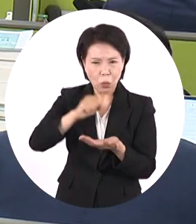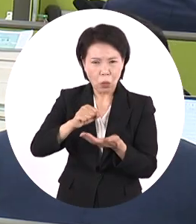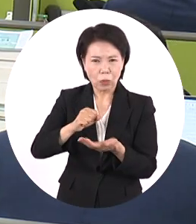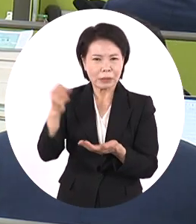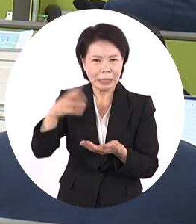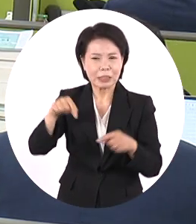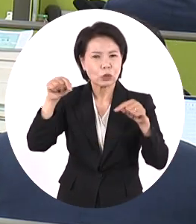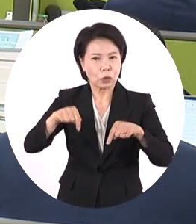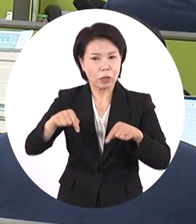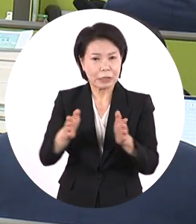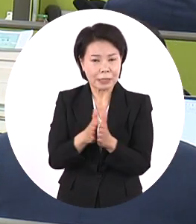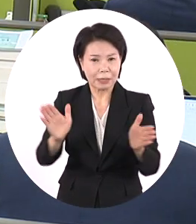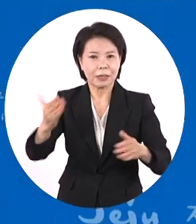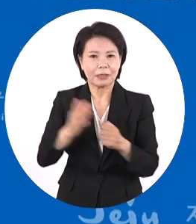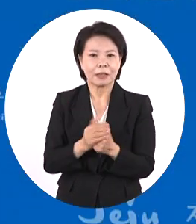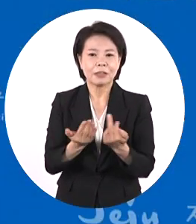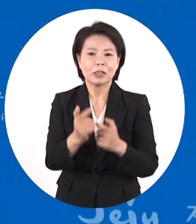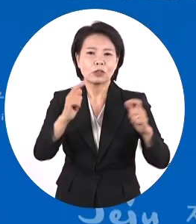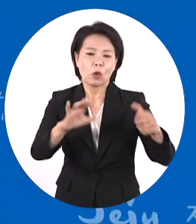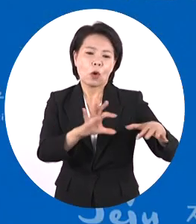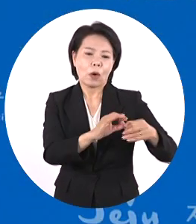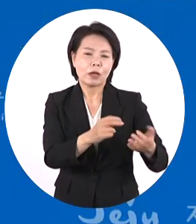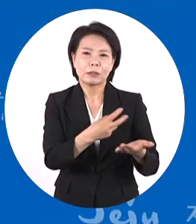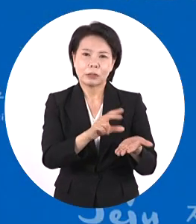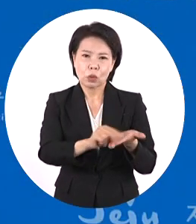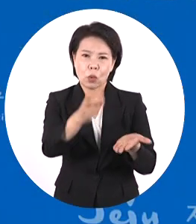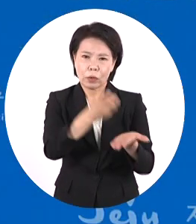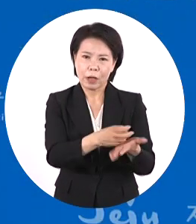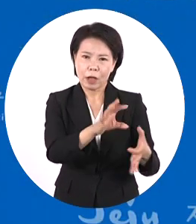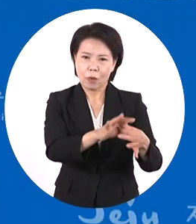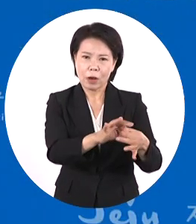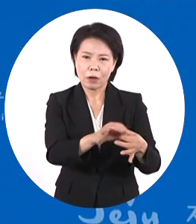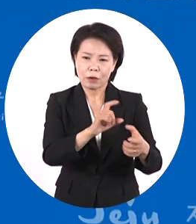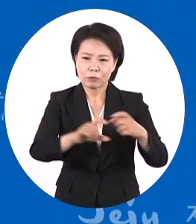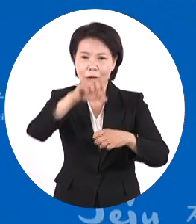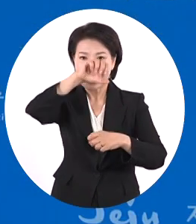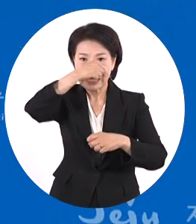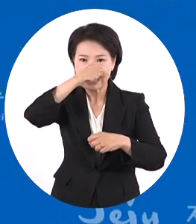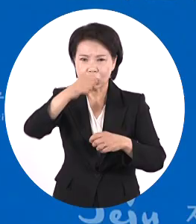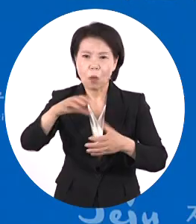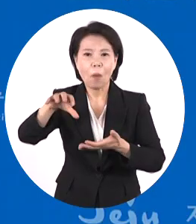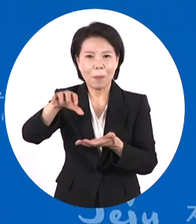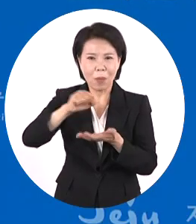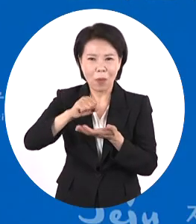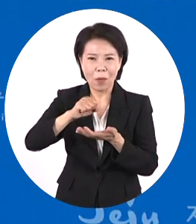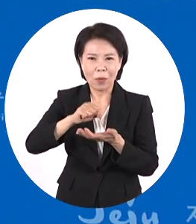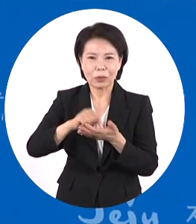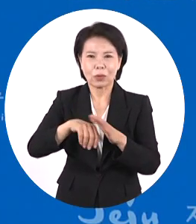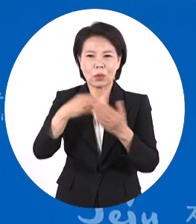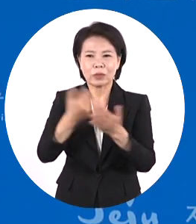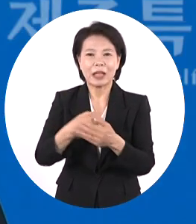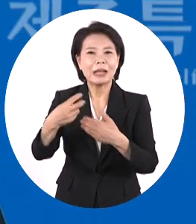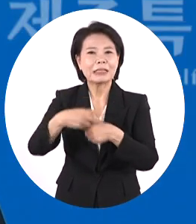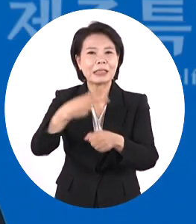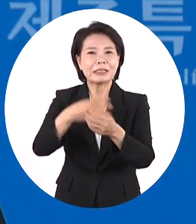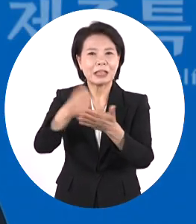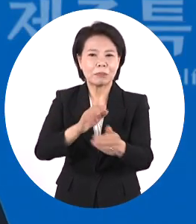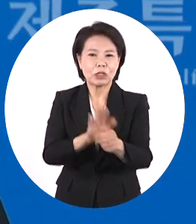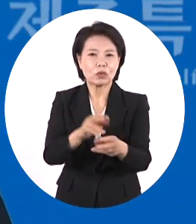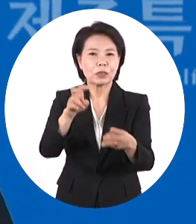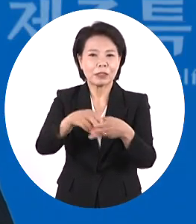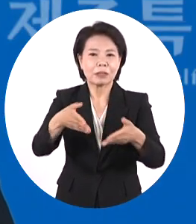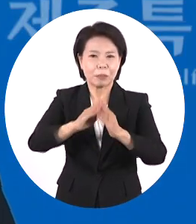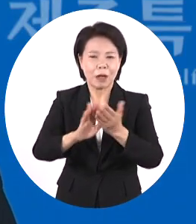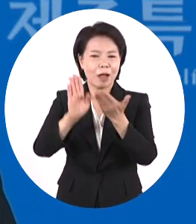계획입니다. 제주도는 현재 관련 조례 제정과 추가 경정 예산 확보, 주치 지원센터 설립